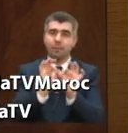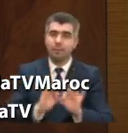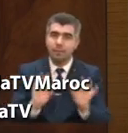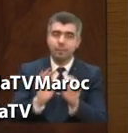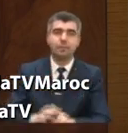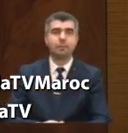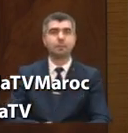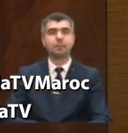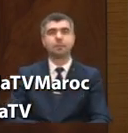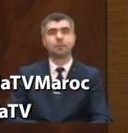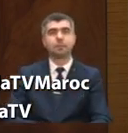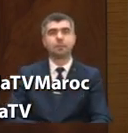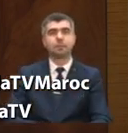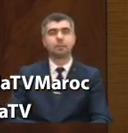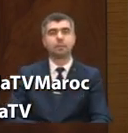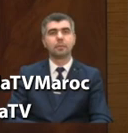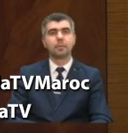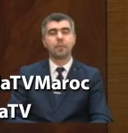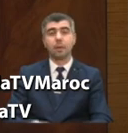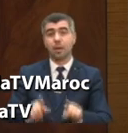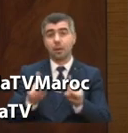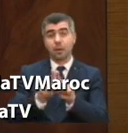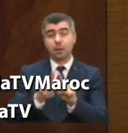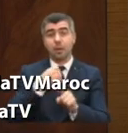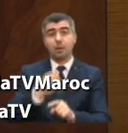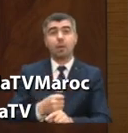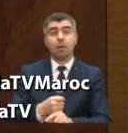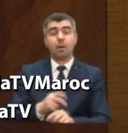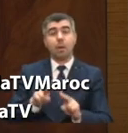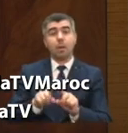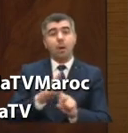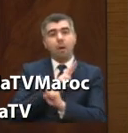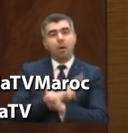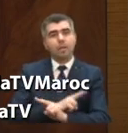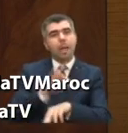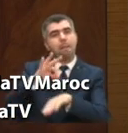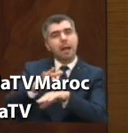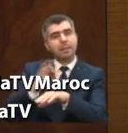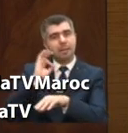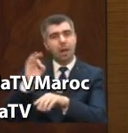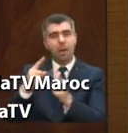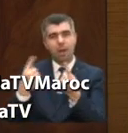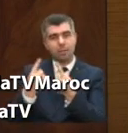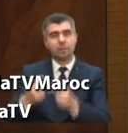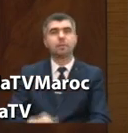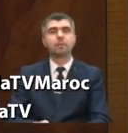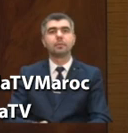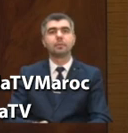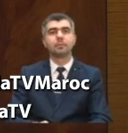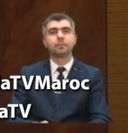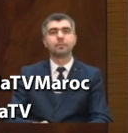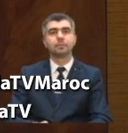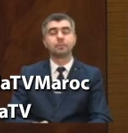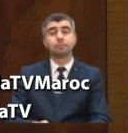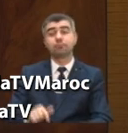لما تنتهي الفترة ديال العطلات المرضية ديالهم. الملاحظة الثالثة أن هناك